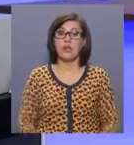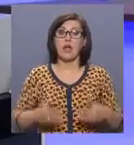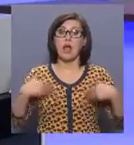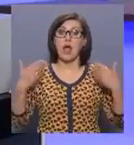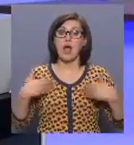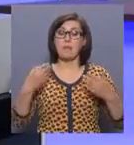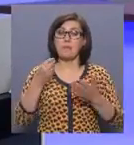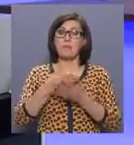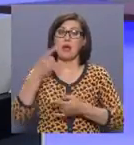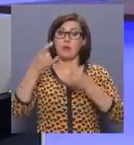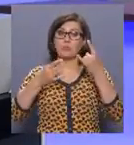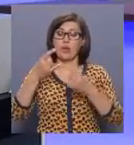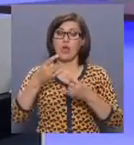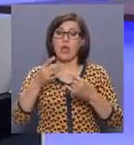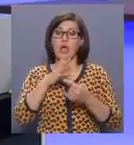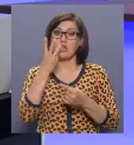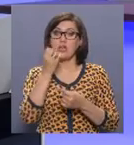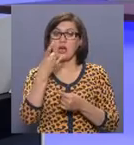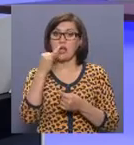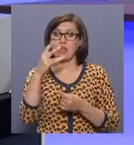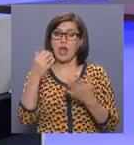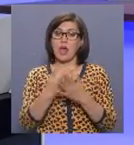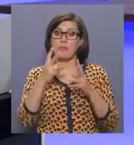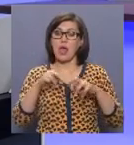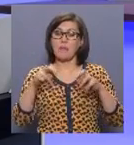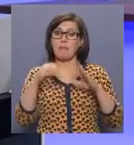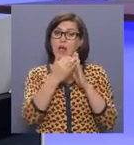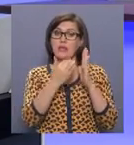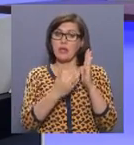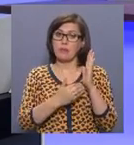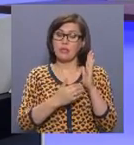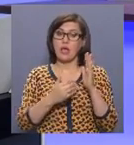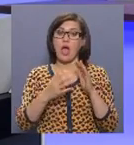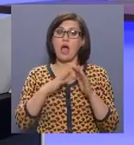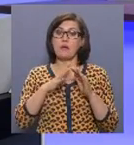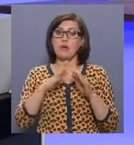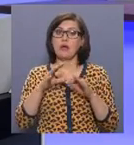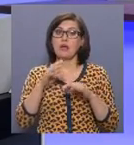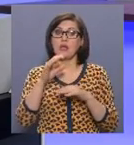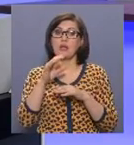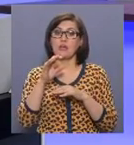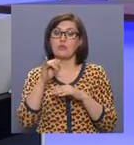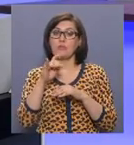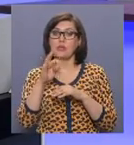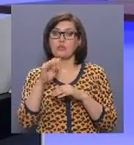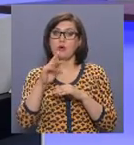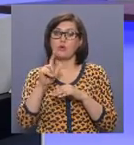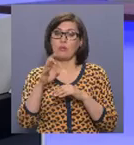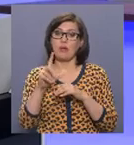Ассаламу алейкум, ардақты көрермен, эфирде Шарайын ақпараттық сараптамалық бағдарламасы. Тізгіншімен Үмбет Әлімейме, әріптесім